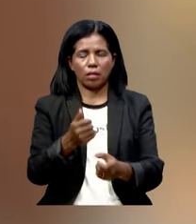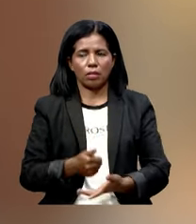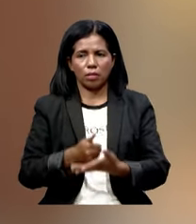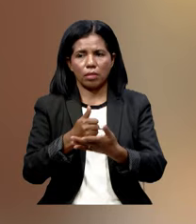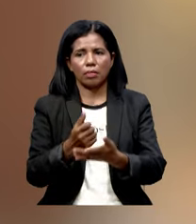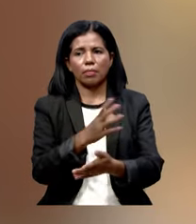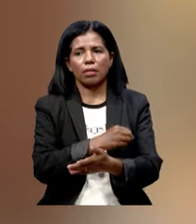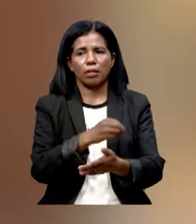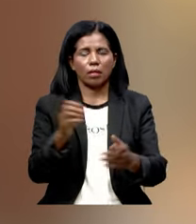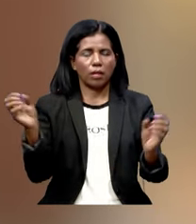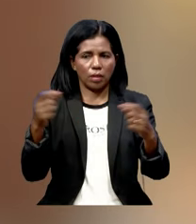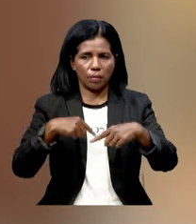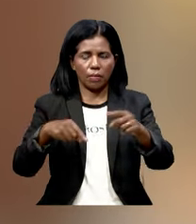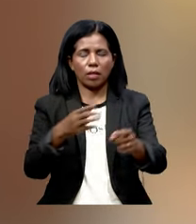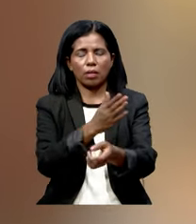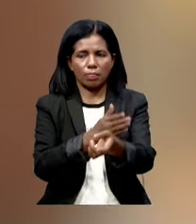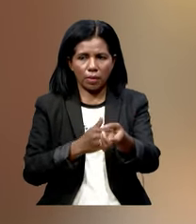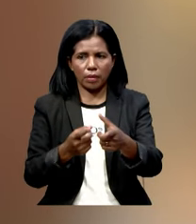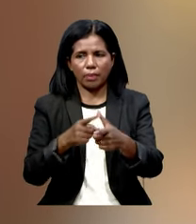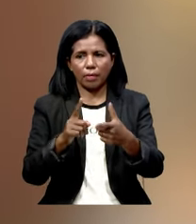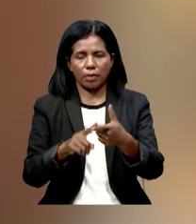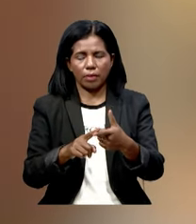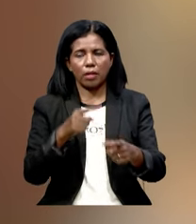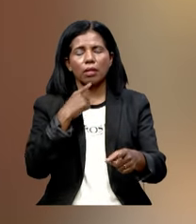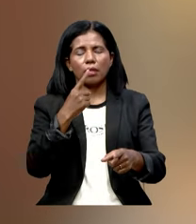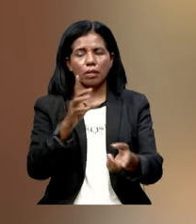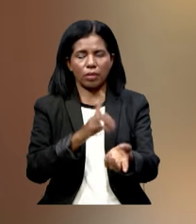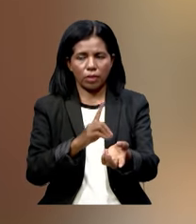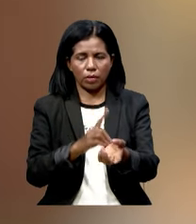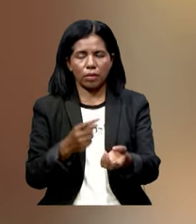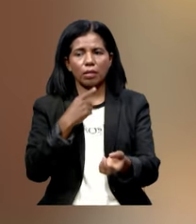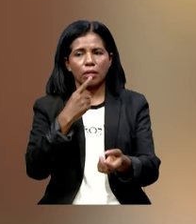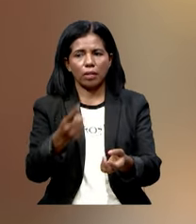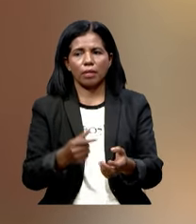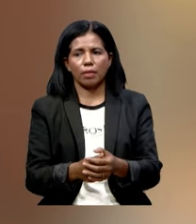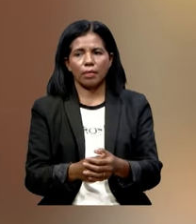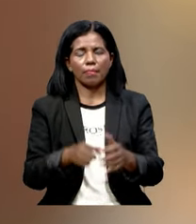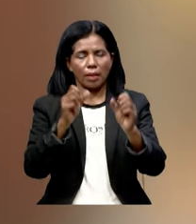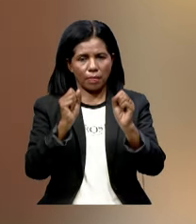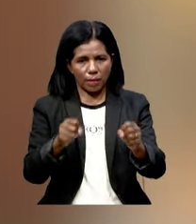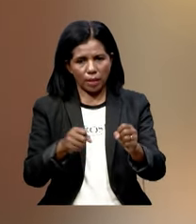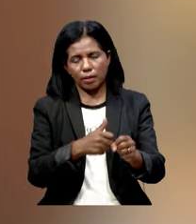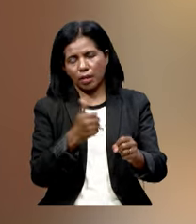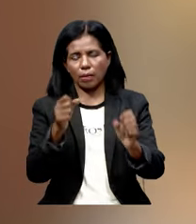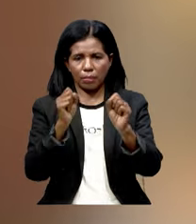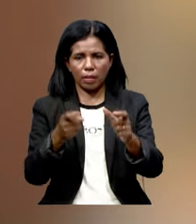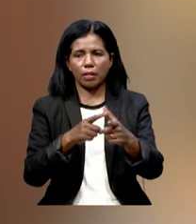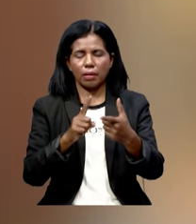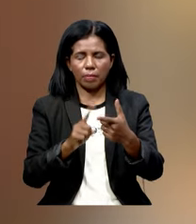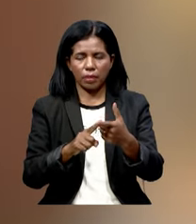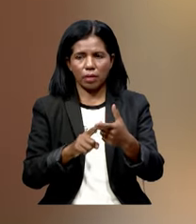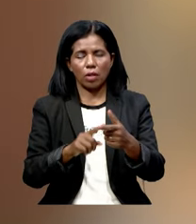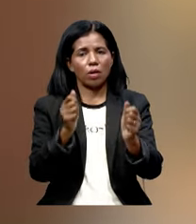halu ke moret la consegue bai operasau tamba explicasau medis bia medico balu kanta balu bele bar label depois ko